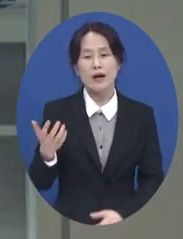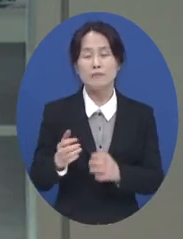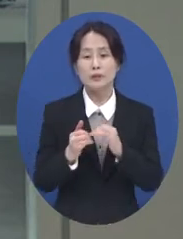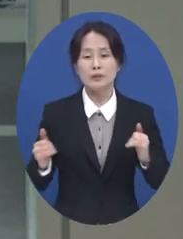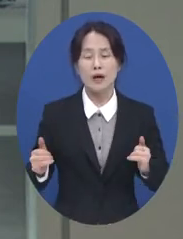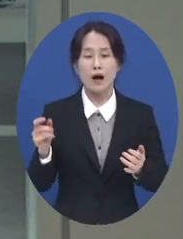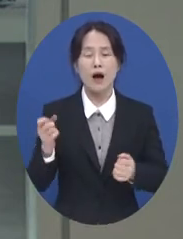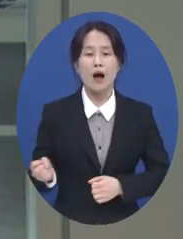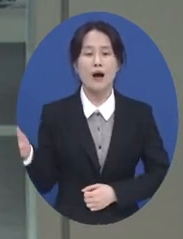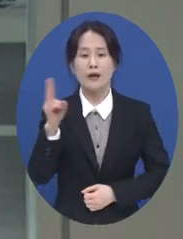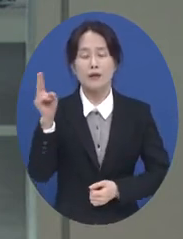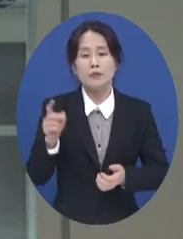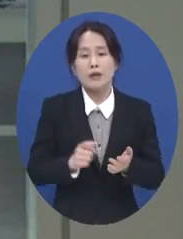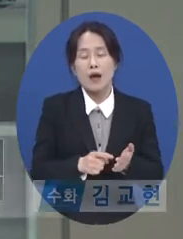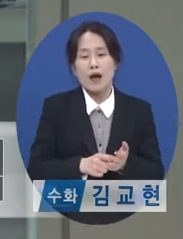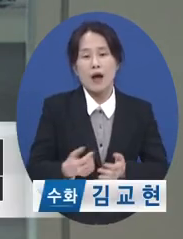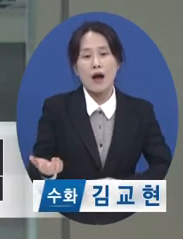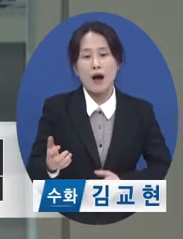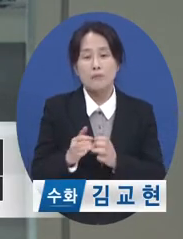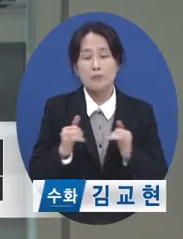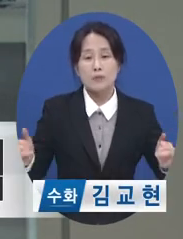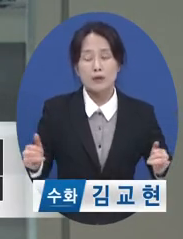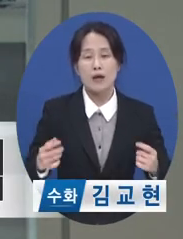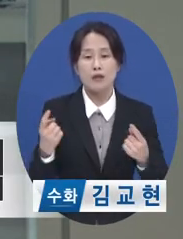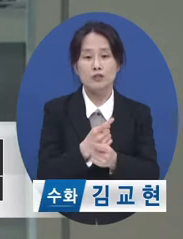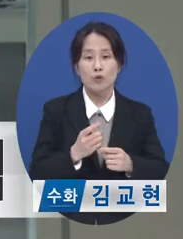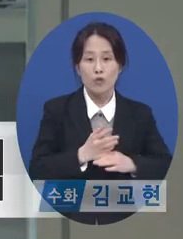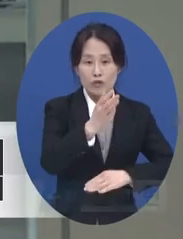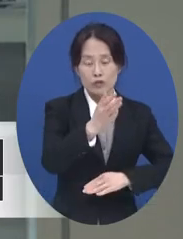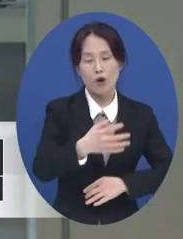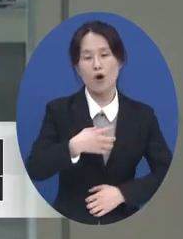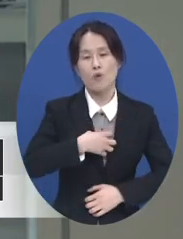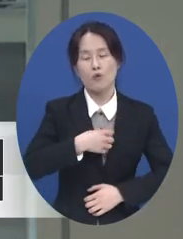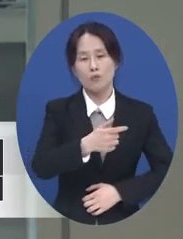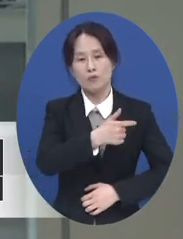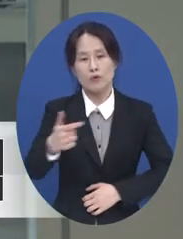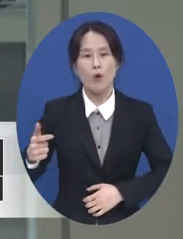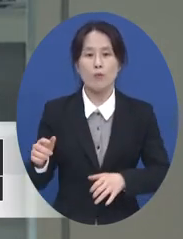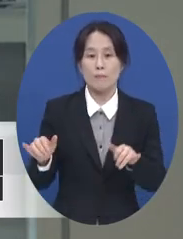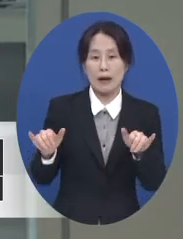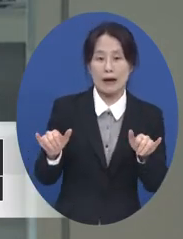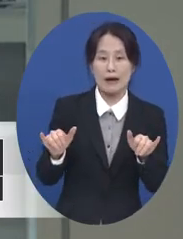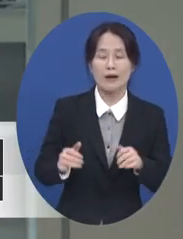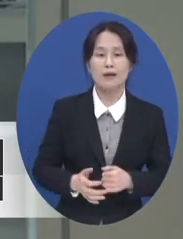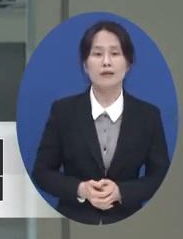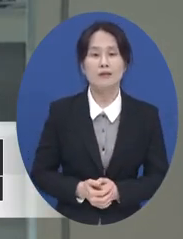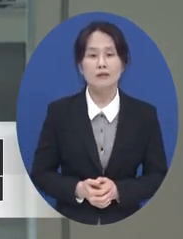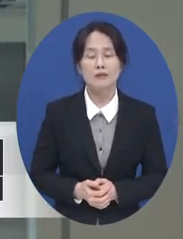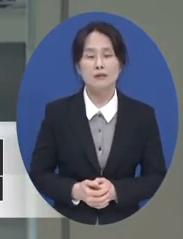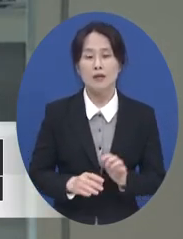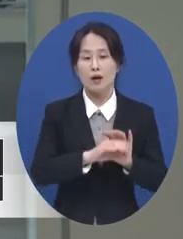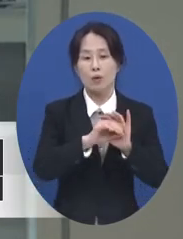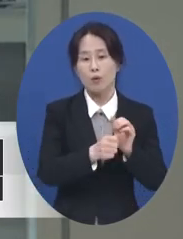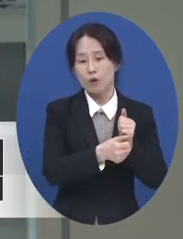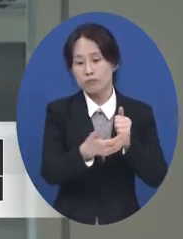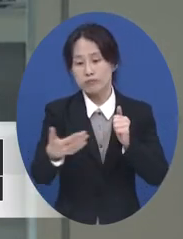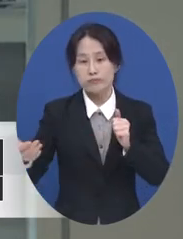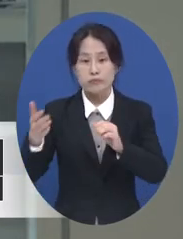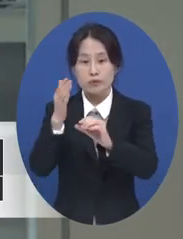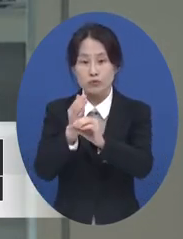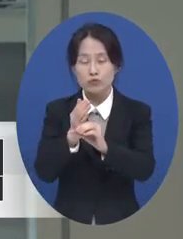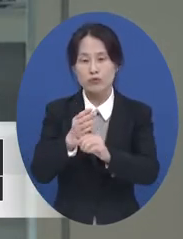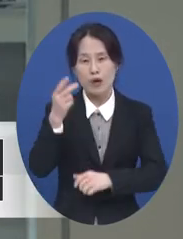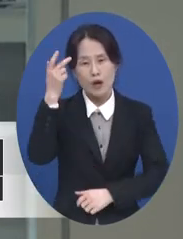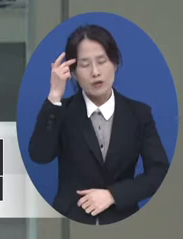정신질환을 앓는 응급환자의 경우 치료대를 놓쳐 증세가 악화되면 자칫 큰 위험에 빠질 수도 있습니다. 그런데 코로나19